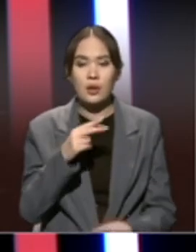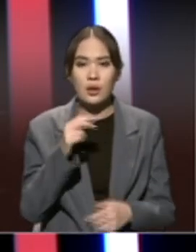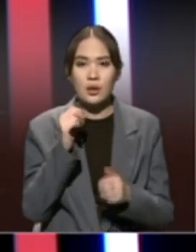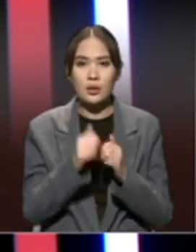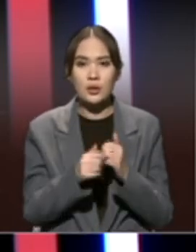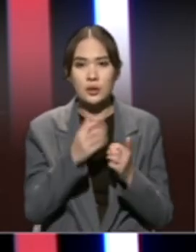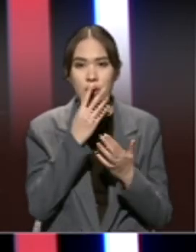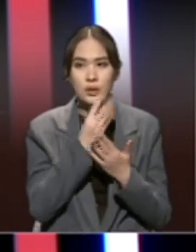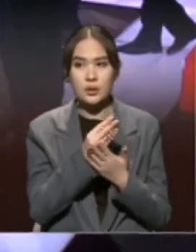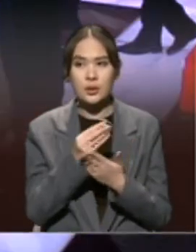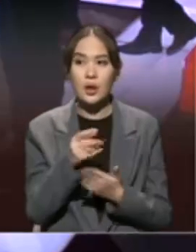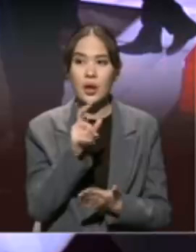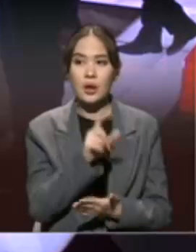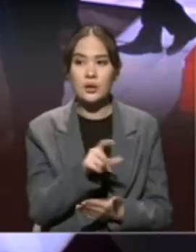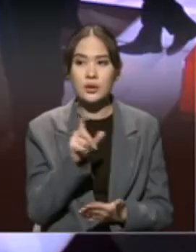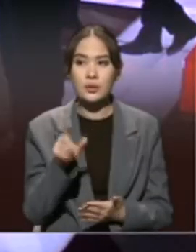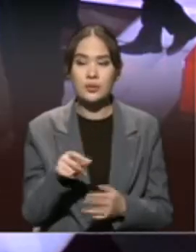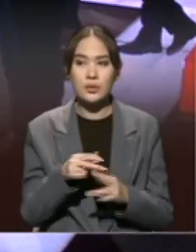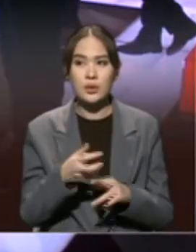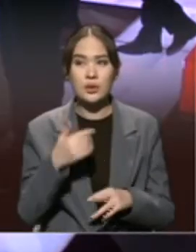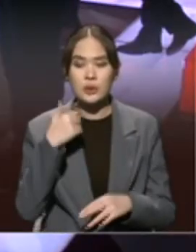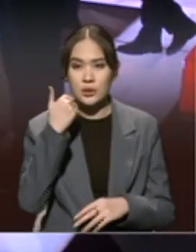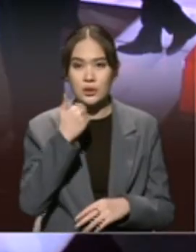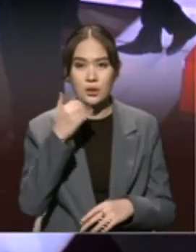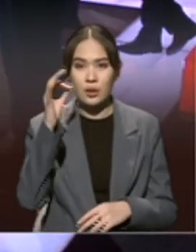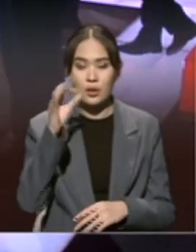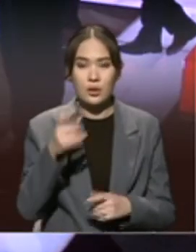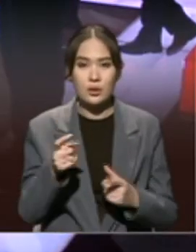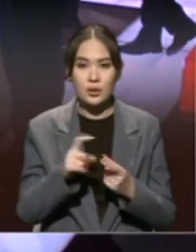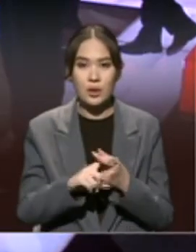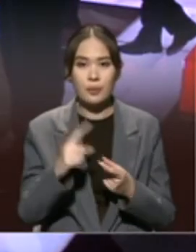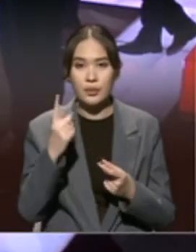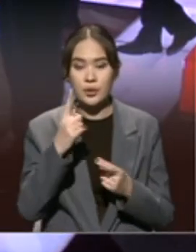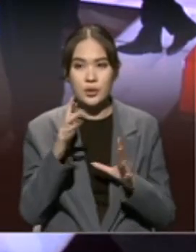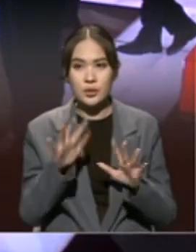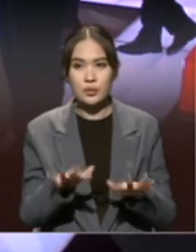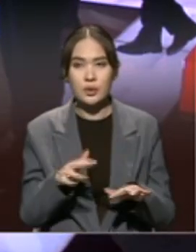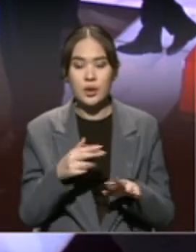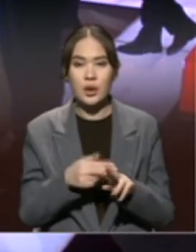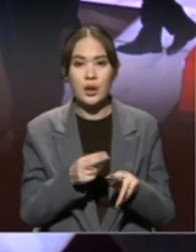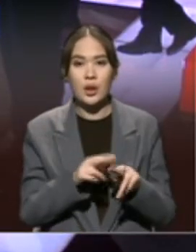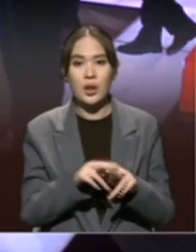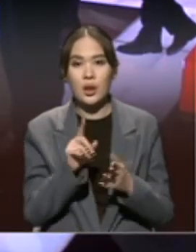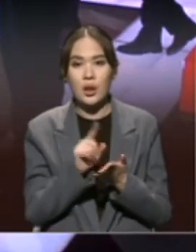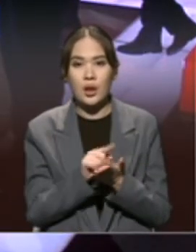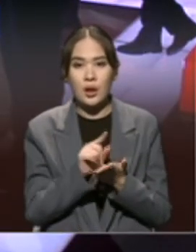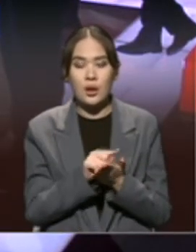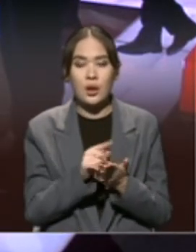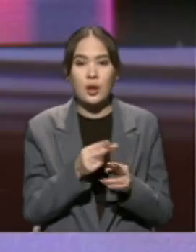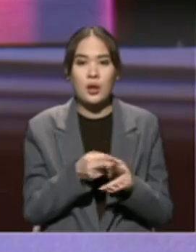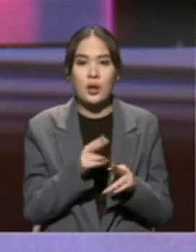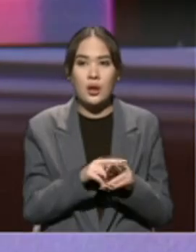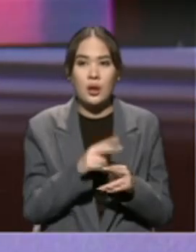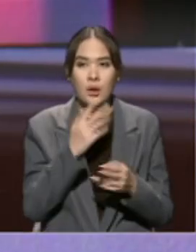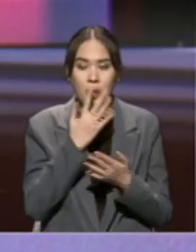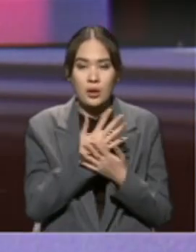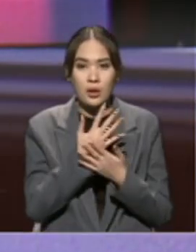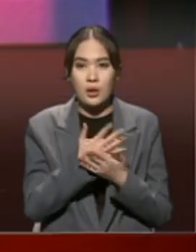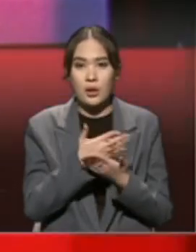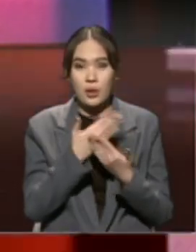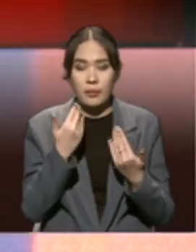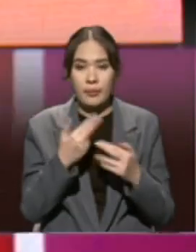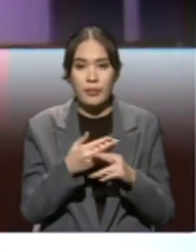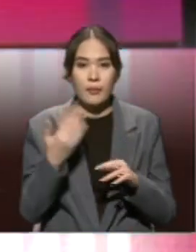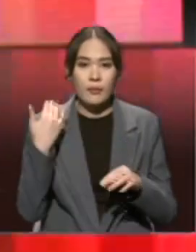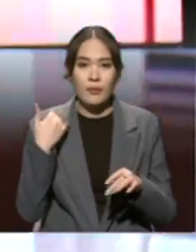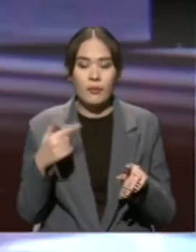нәрсе адамның өзінің ар ұят деңгейінде ғой. Бірінші кезекте, мысалға, салық түспейтін дейтінде, мысалға, қазіргі таңда